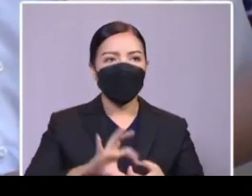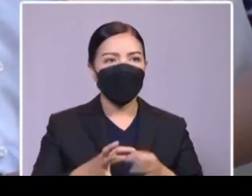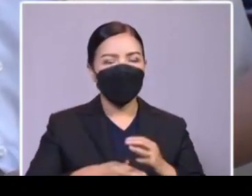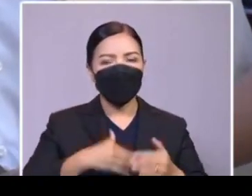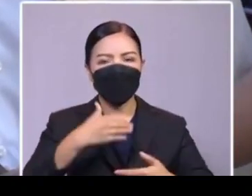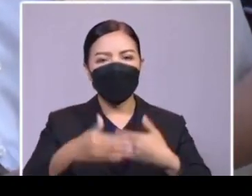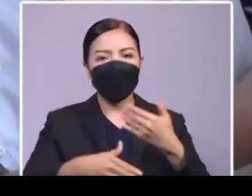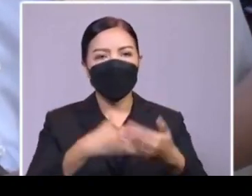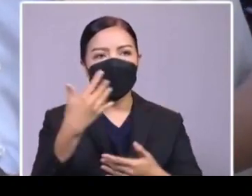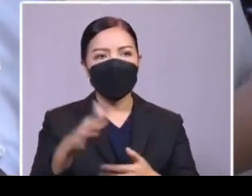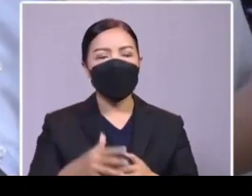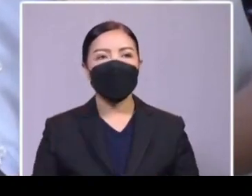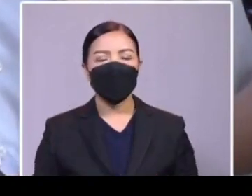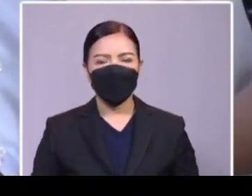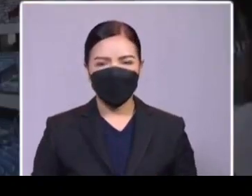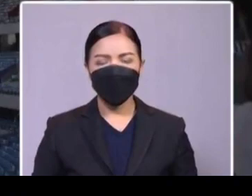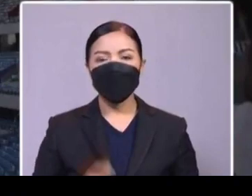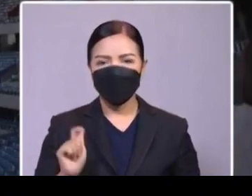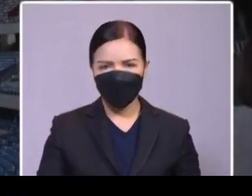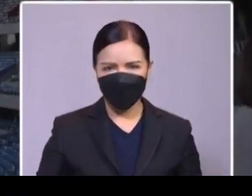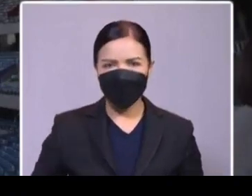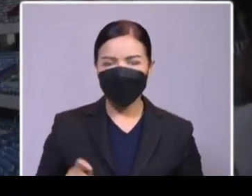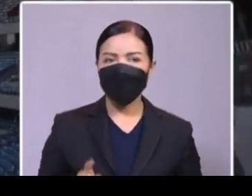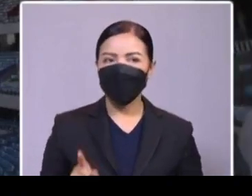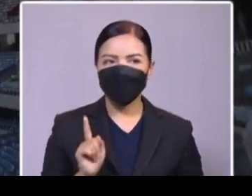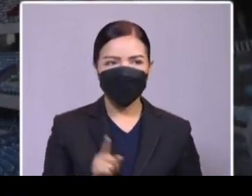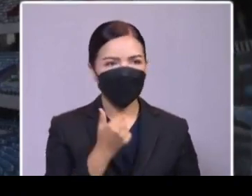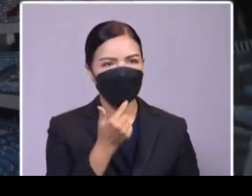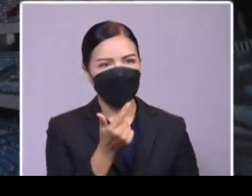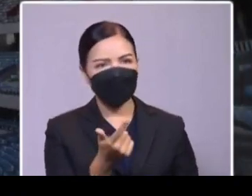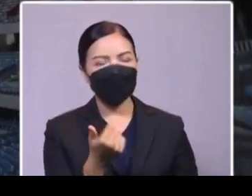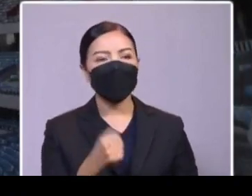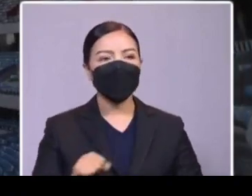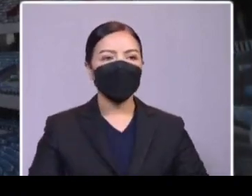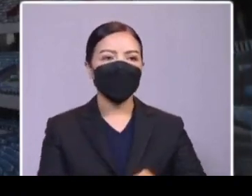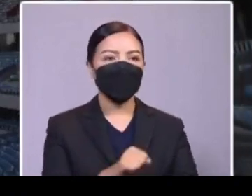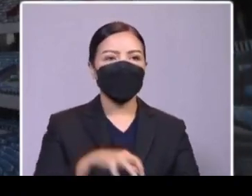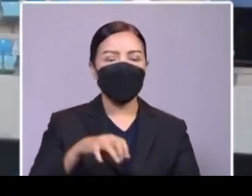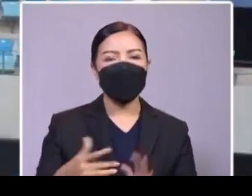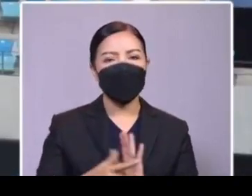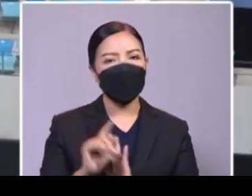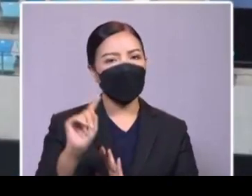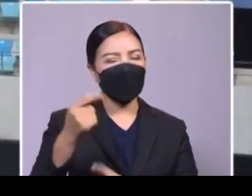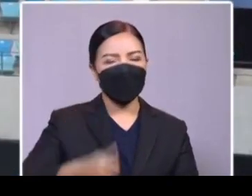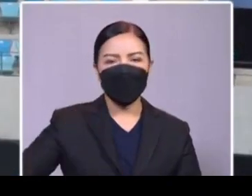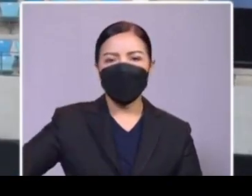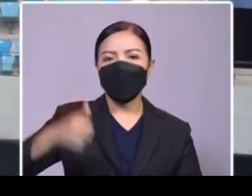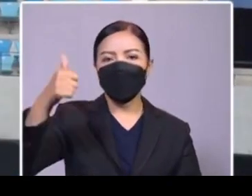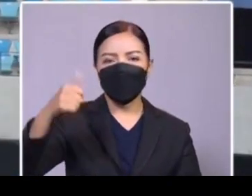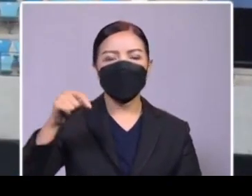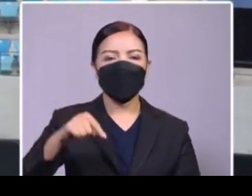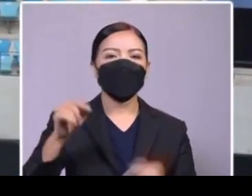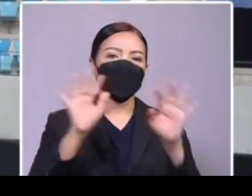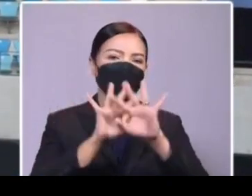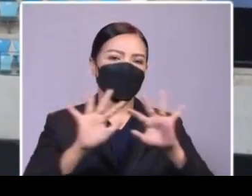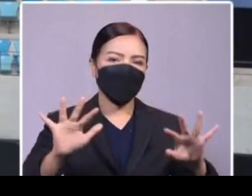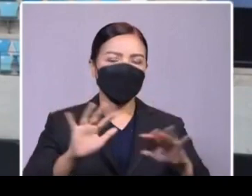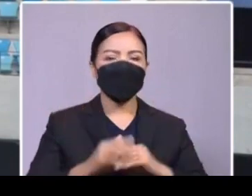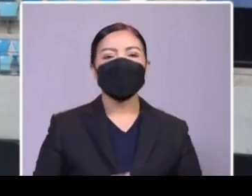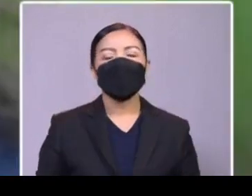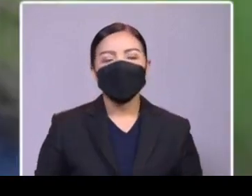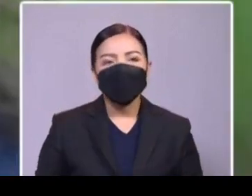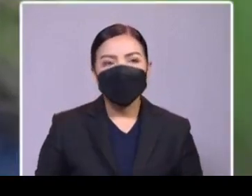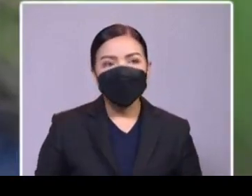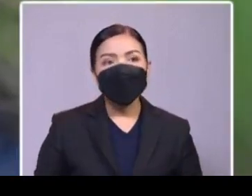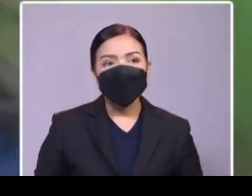าไปไกลนะครับที่กัมพูชาก็เป็นผมคิดว่าเป็นสนามที่ทันสมัยและดีที่สุดแห่งหนึ่งในอาเซียนนะครับสิ่ง